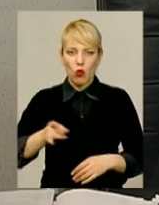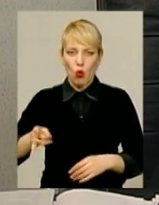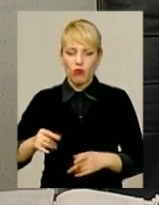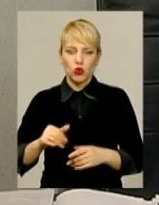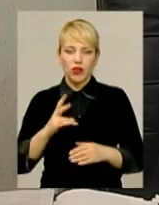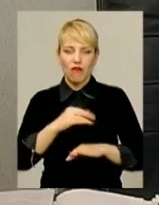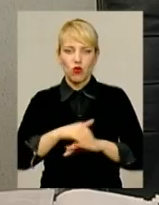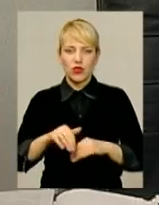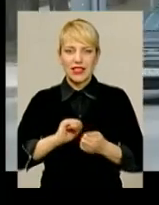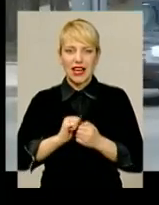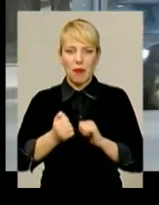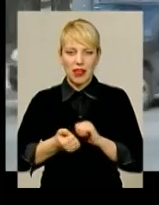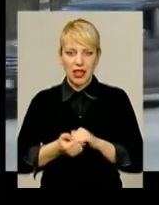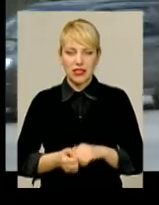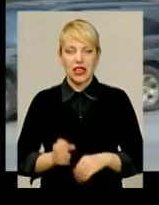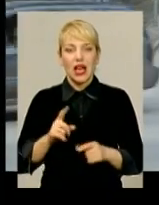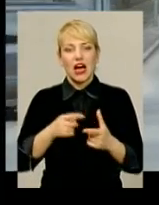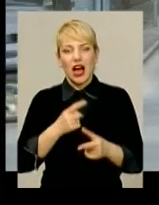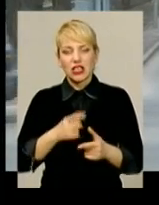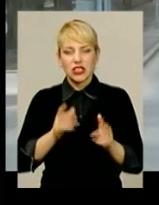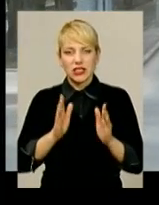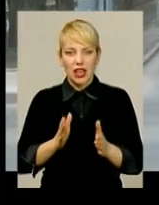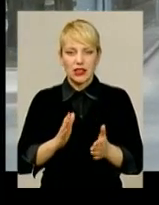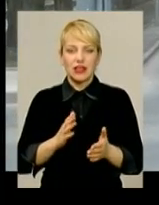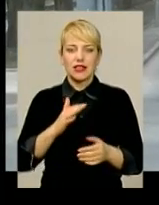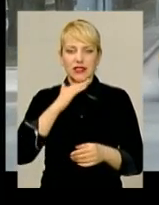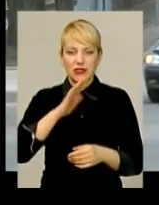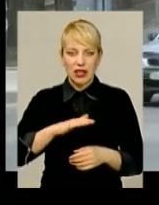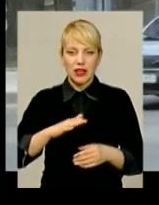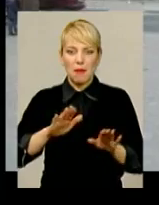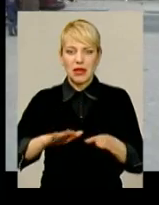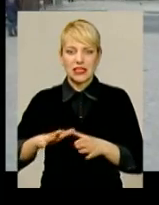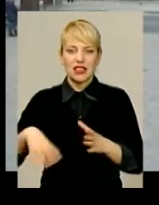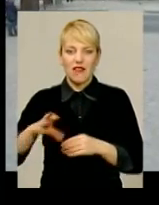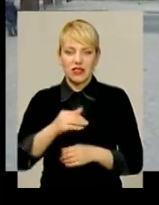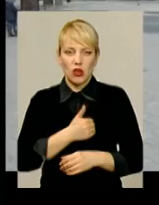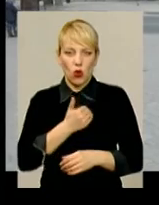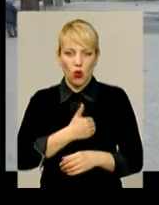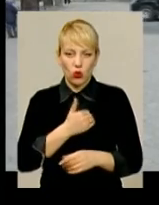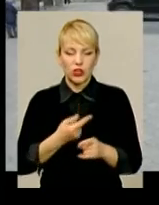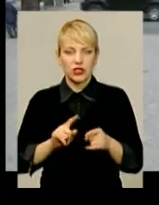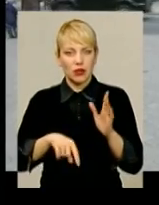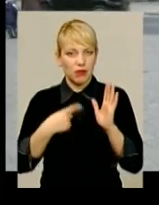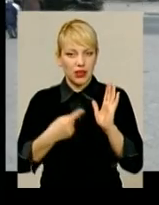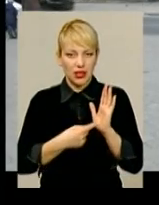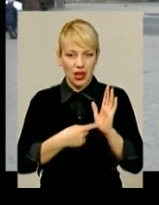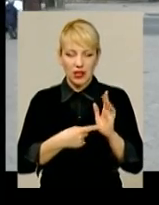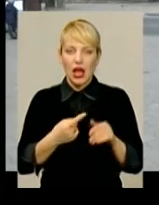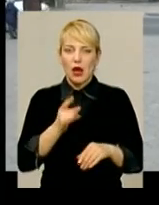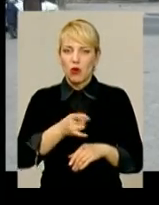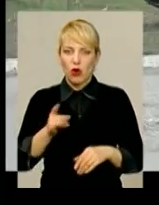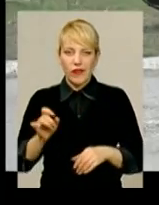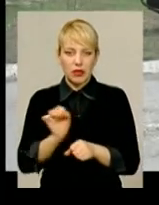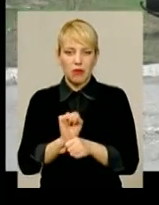на вулиці Кам'янецькій. Та от чи стане місце на всіх охочих – питання риторичне. До речі, паркувати машини абиде